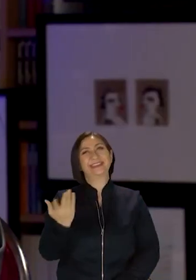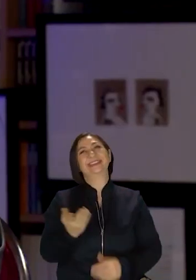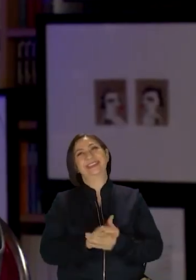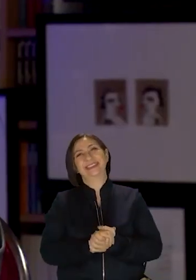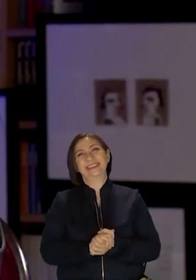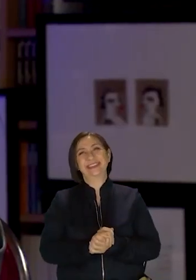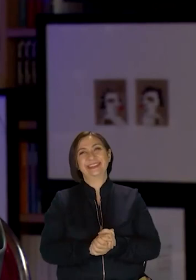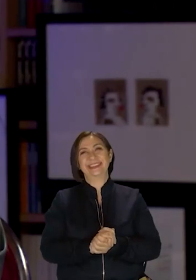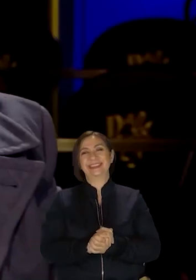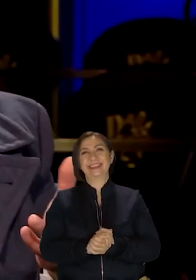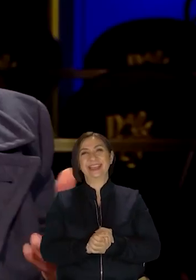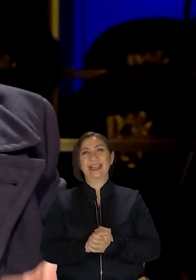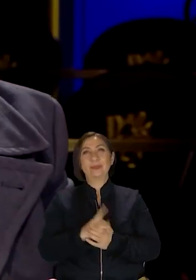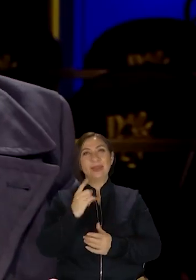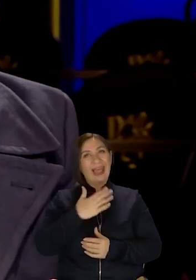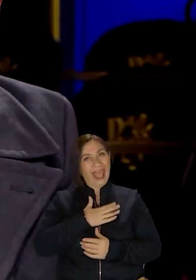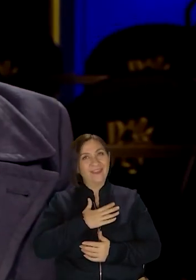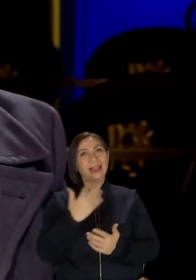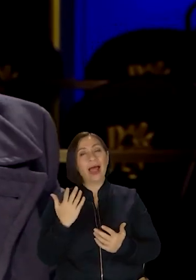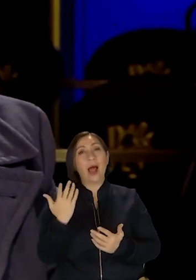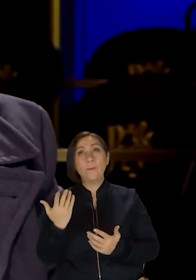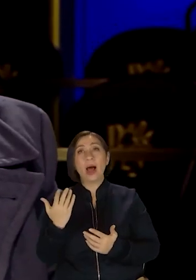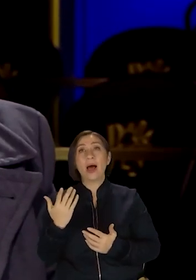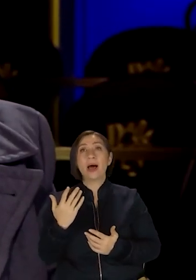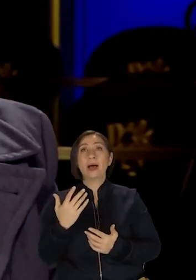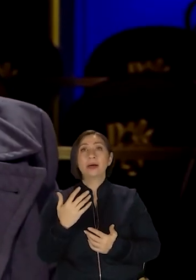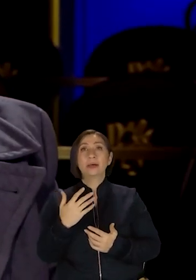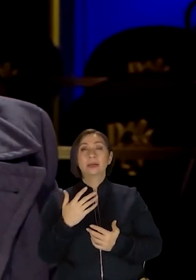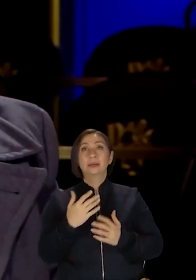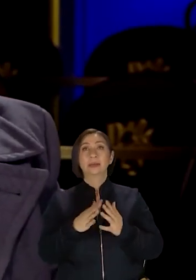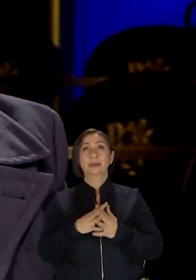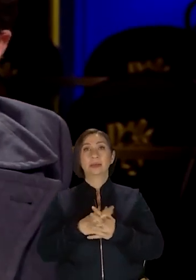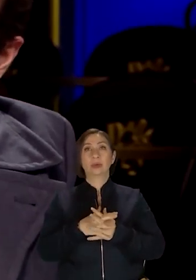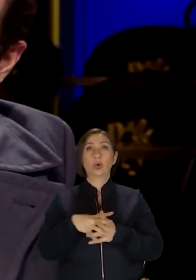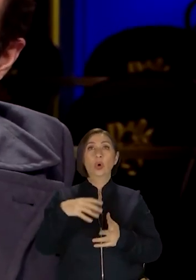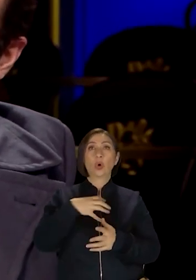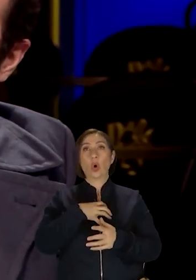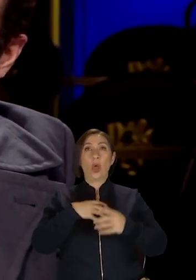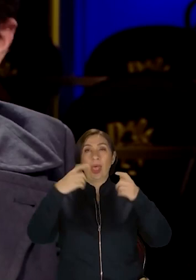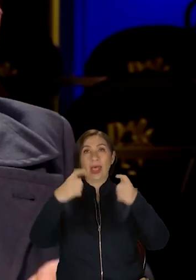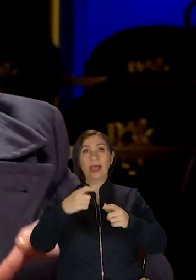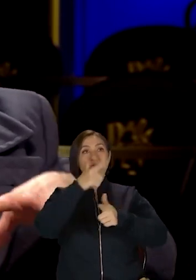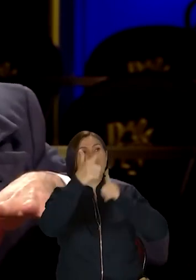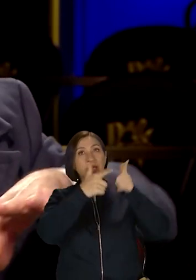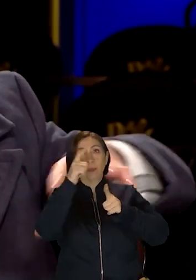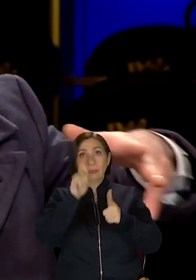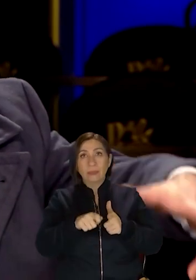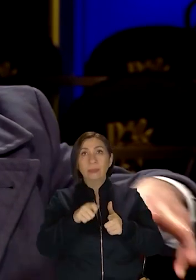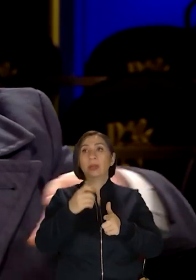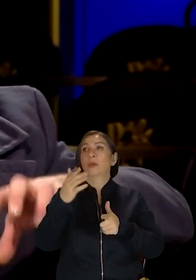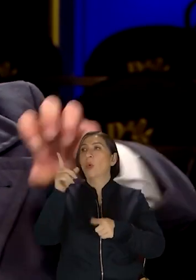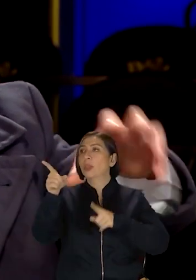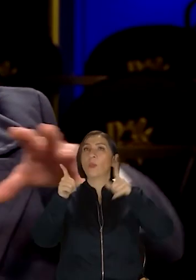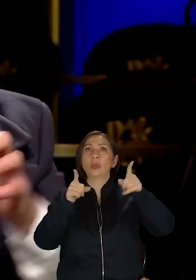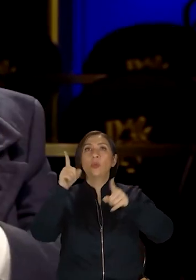inanılmaz. Ya. İnanılmaz. Buna da eyvallah hani, ama şey, Konya'da da çekimi oldu, bilmem işte